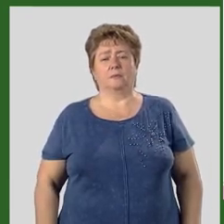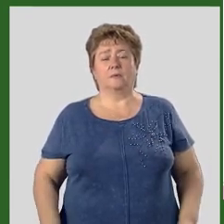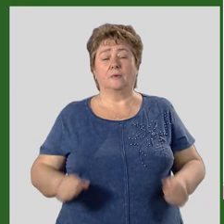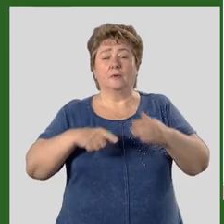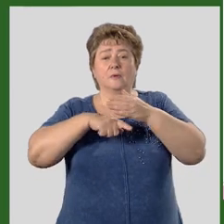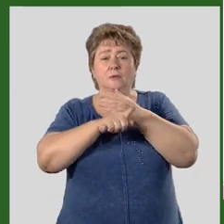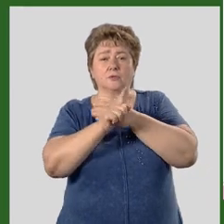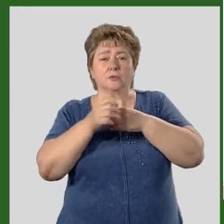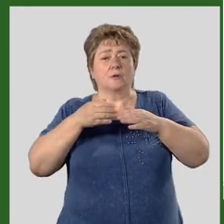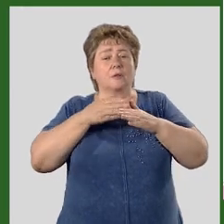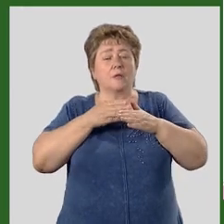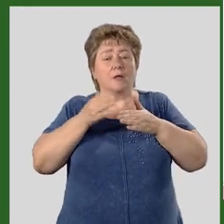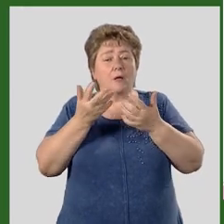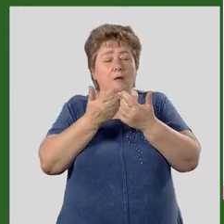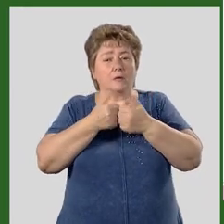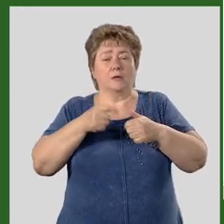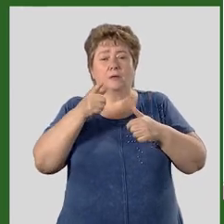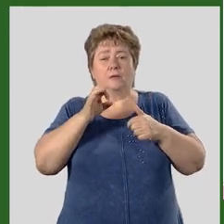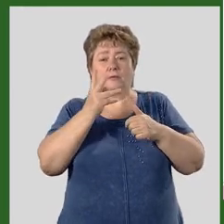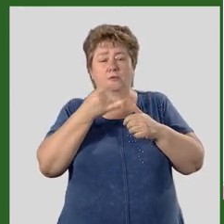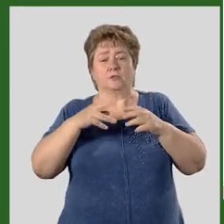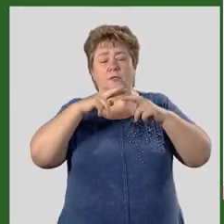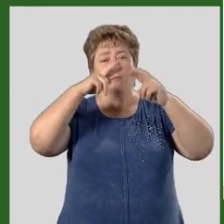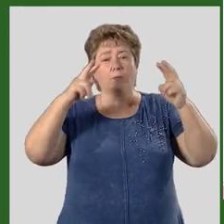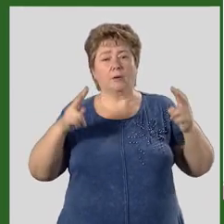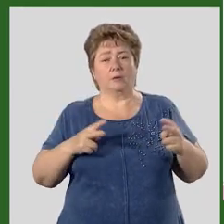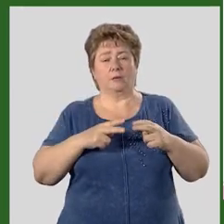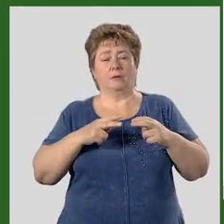За начало отсчета был принят гринвичский меридиан.